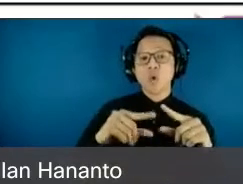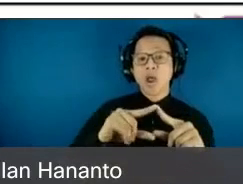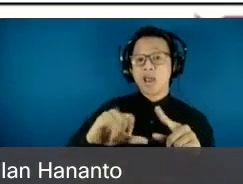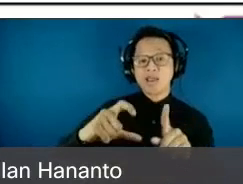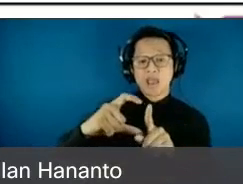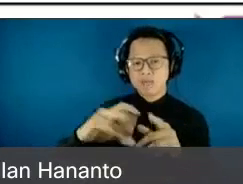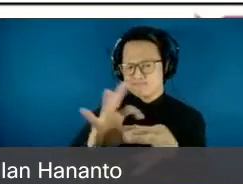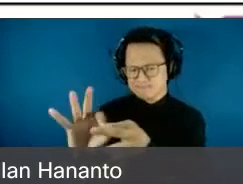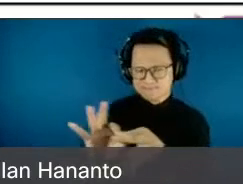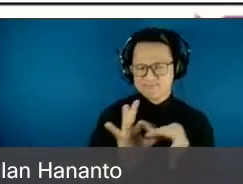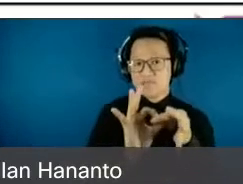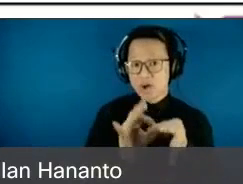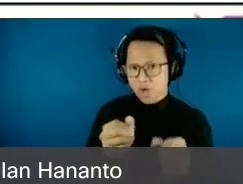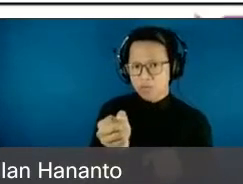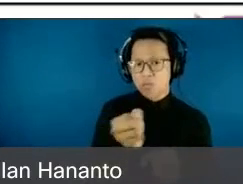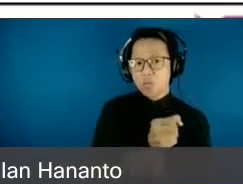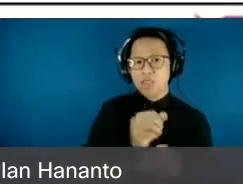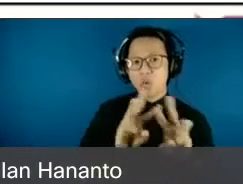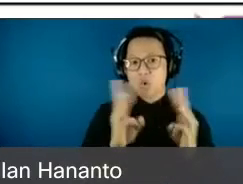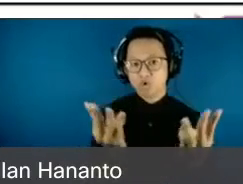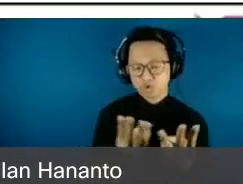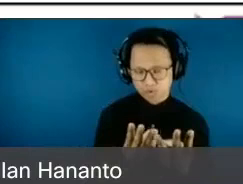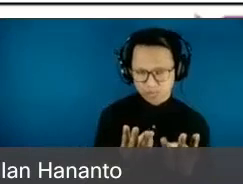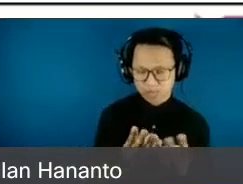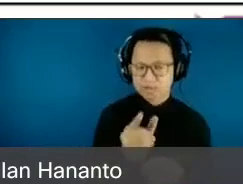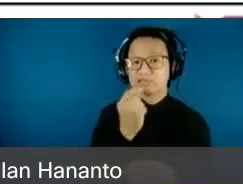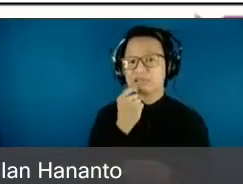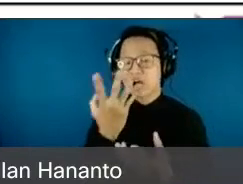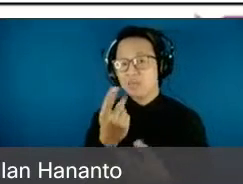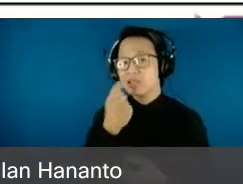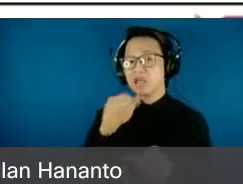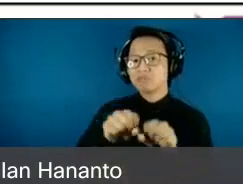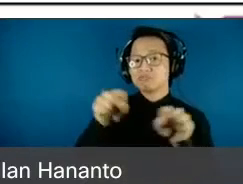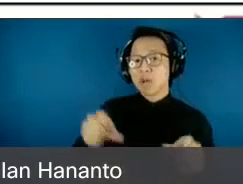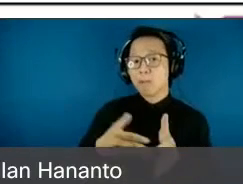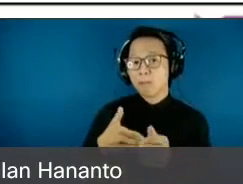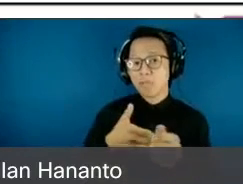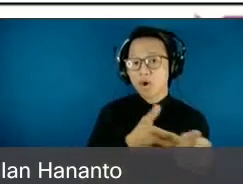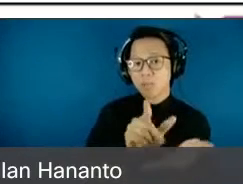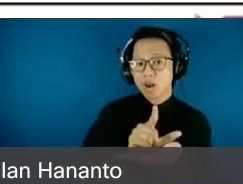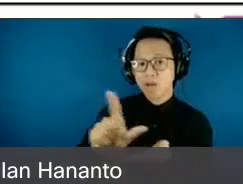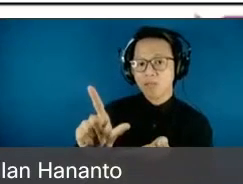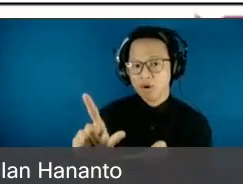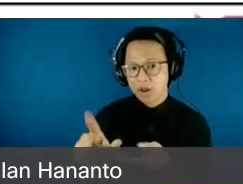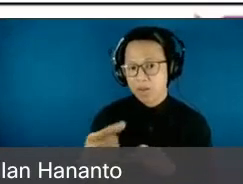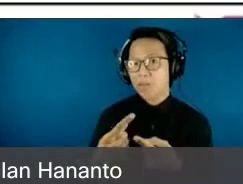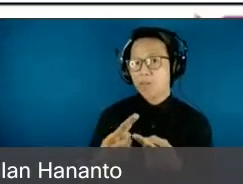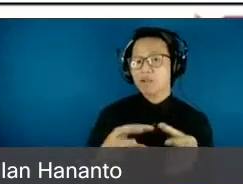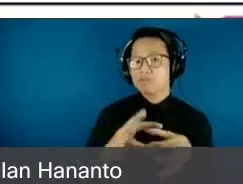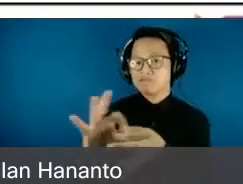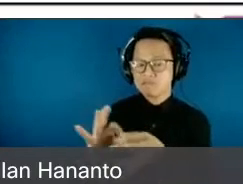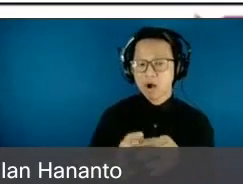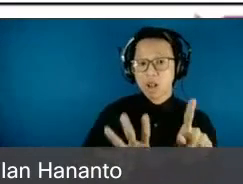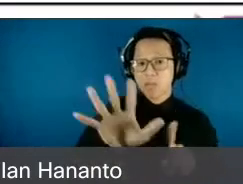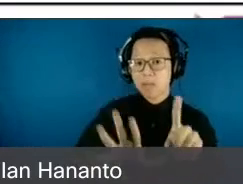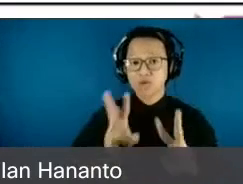dibuat sebuah sudah dilakukan workshop untuk terkait reporting guideline tadi. Kemudian juga ada fellowship dengan 15 jurnalis kalau saya